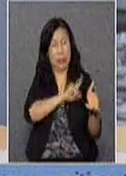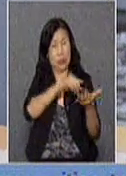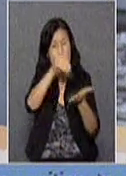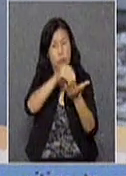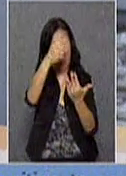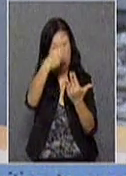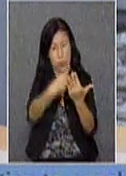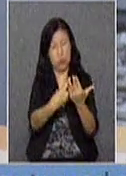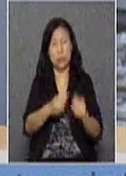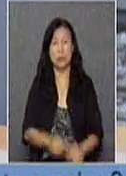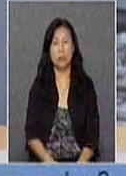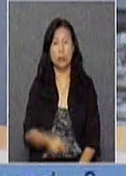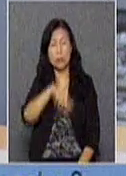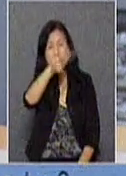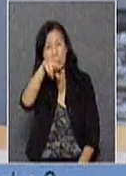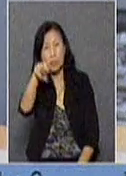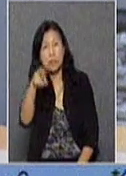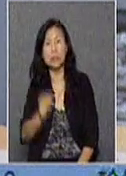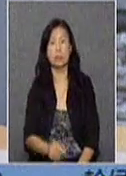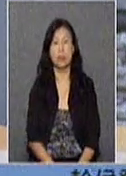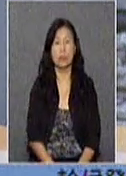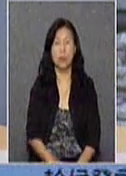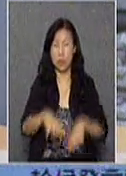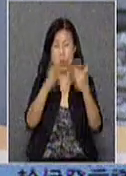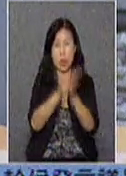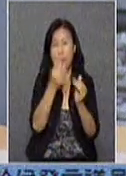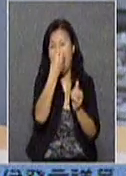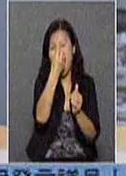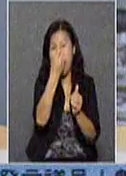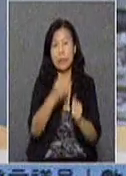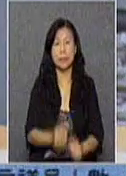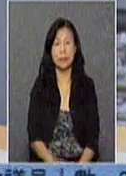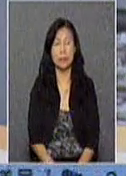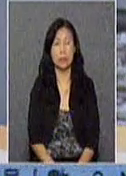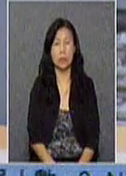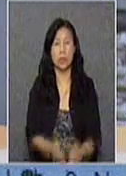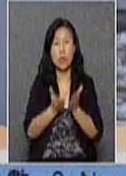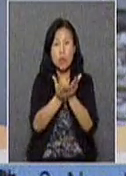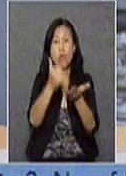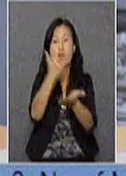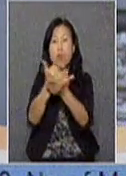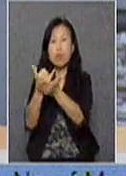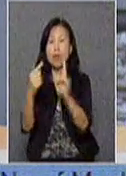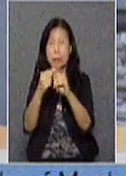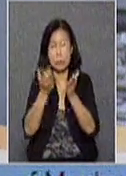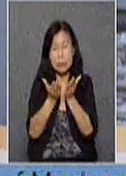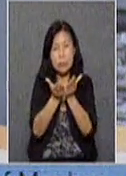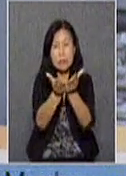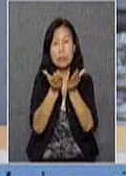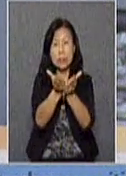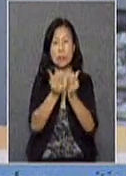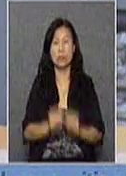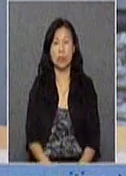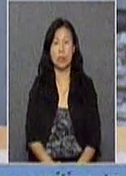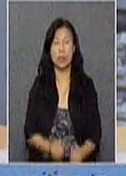去查察全香港嘅載客嘅呢一個